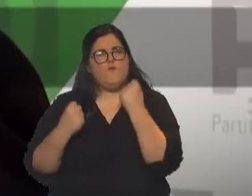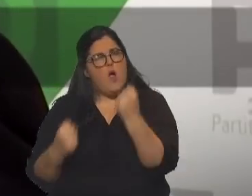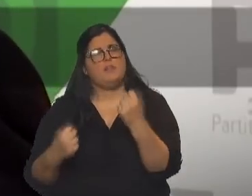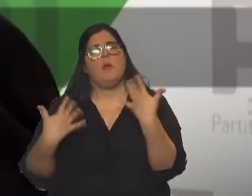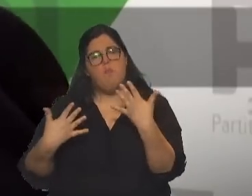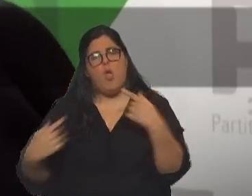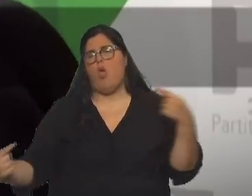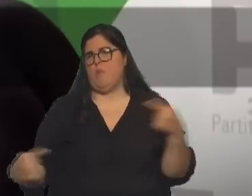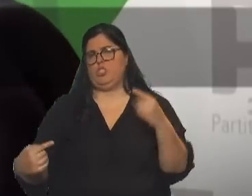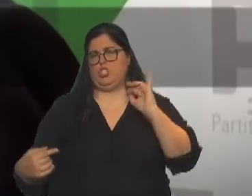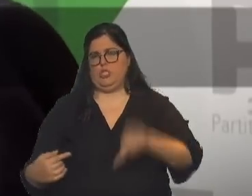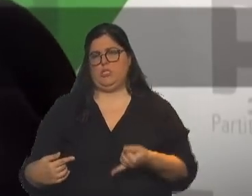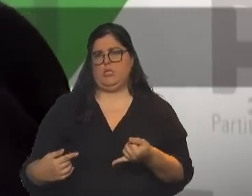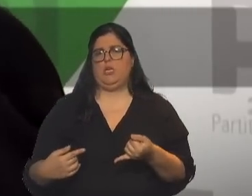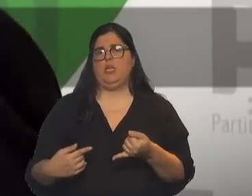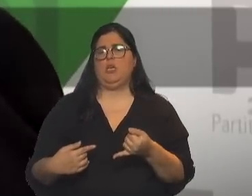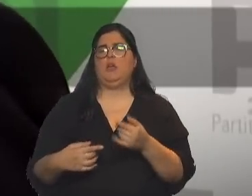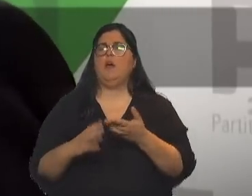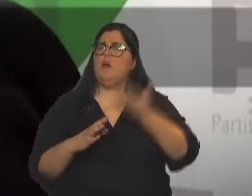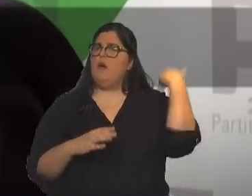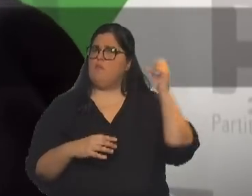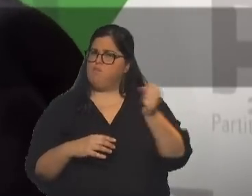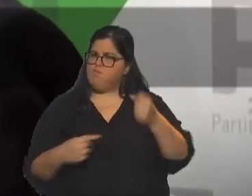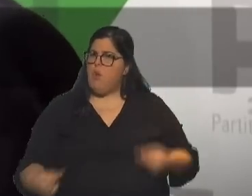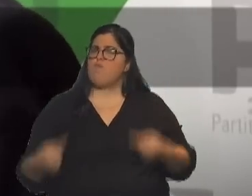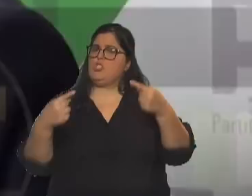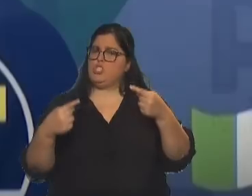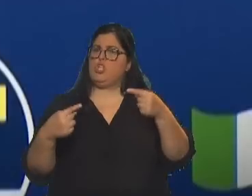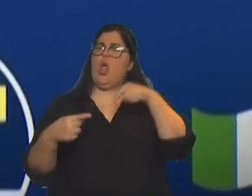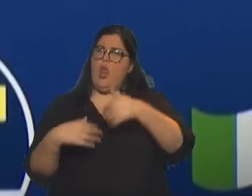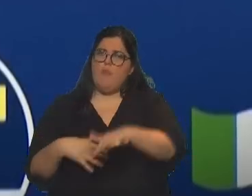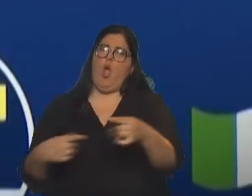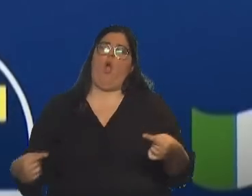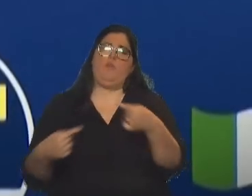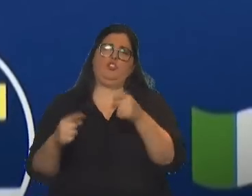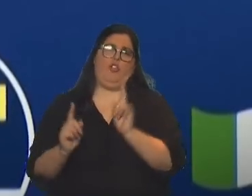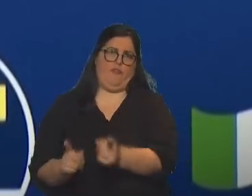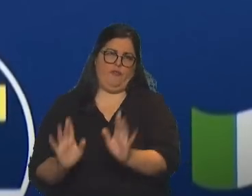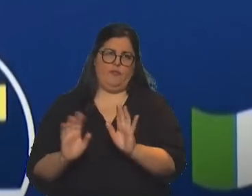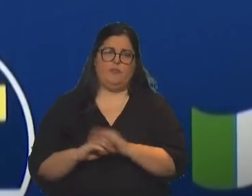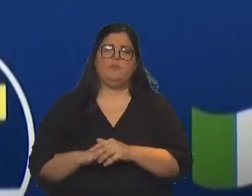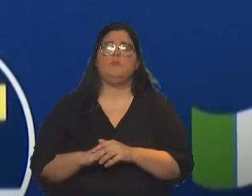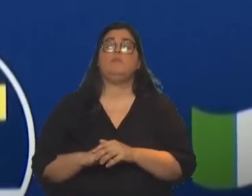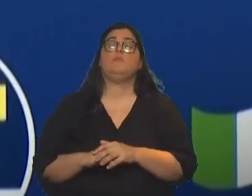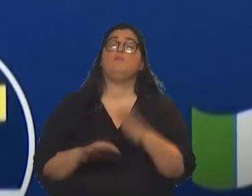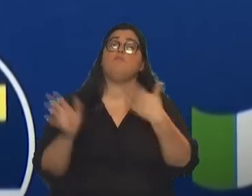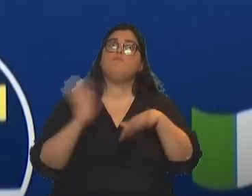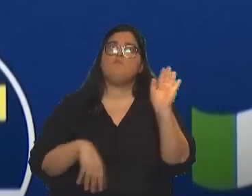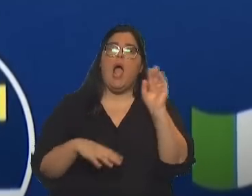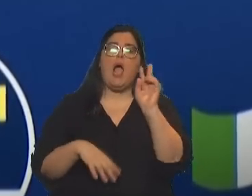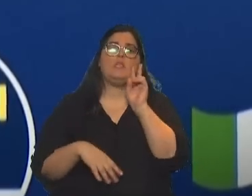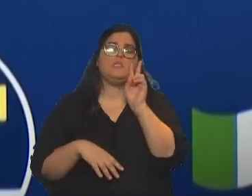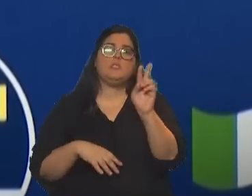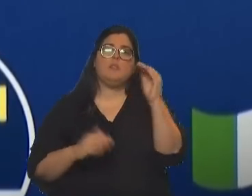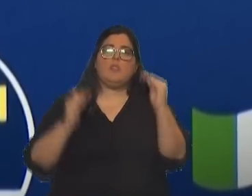di fare opposizione, l'abbiamo già fatta in passato e la rifaremo. Pero lo que más parece haber inclinado